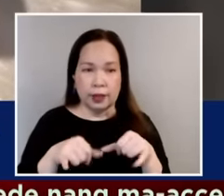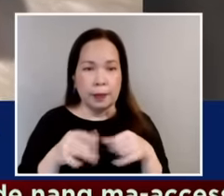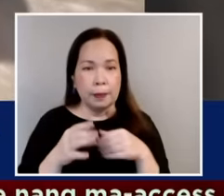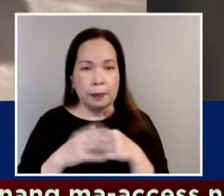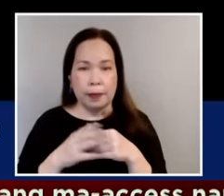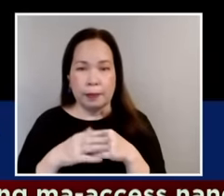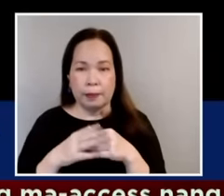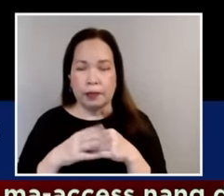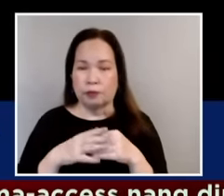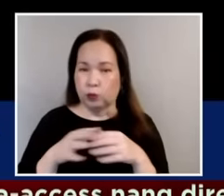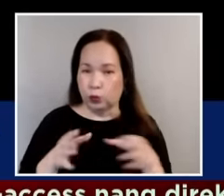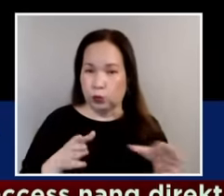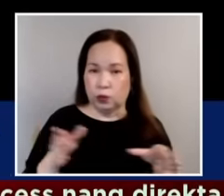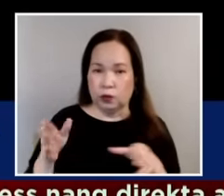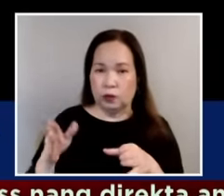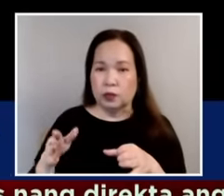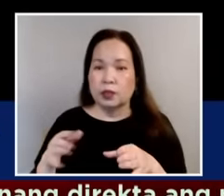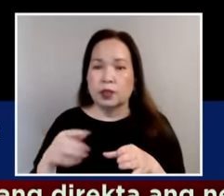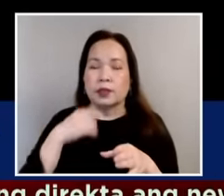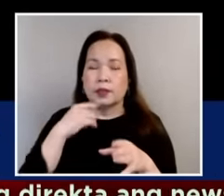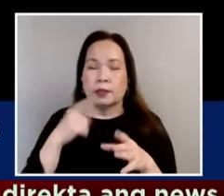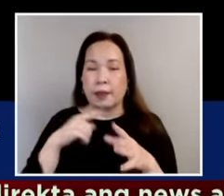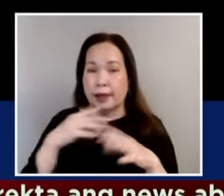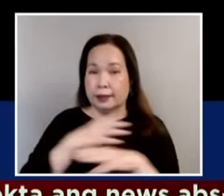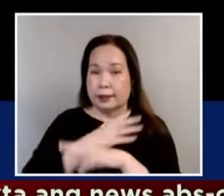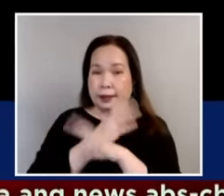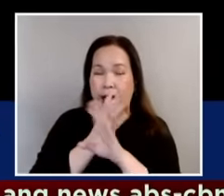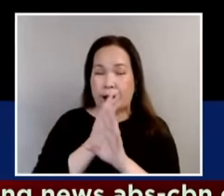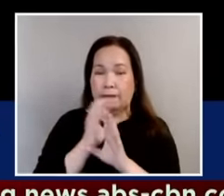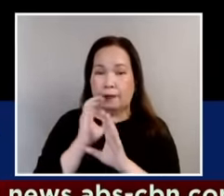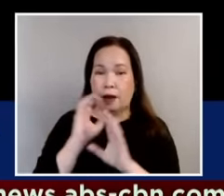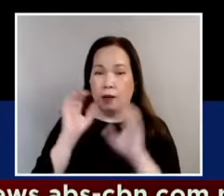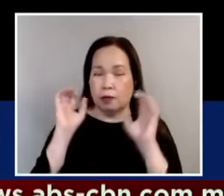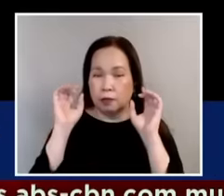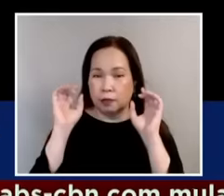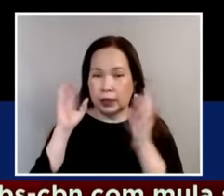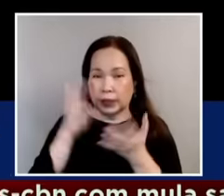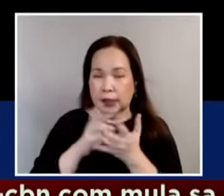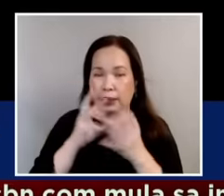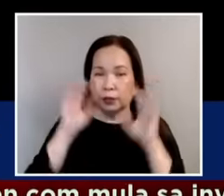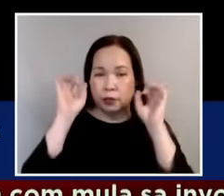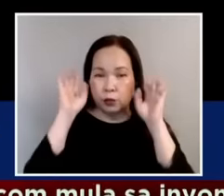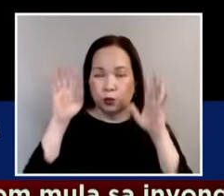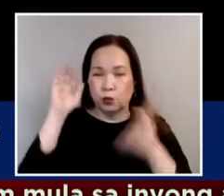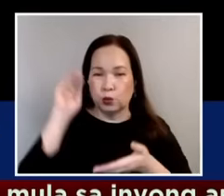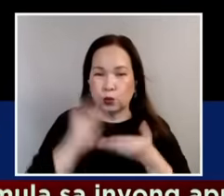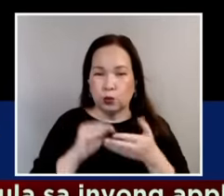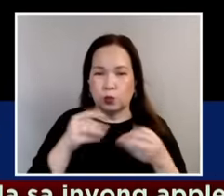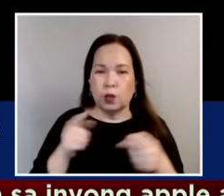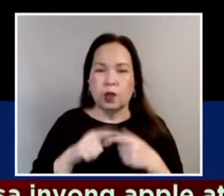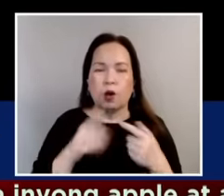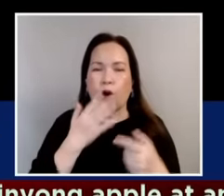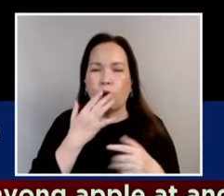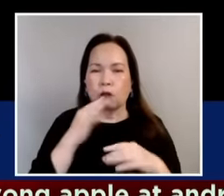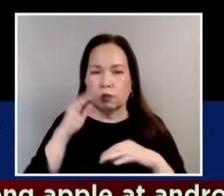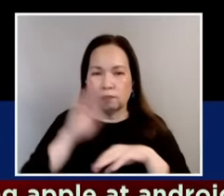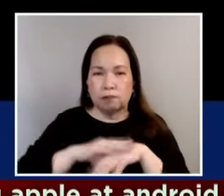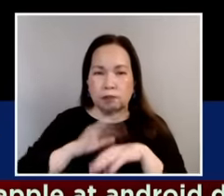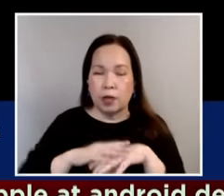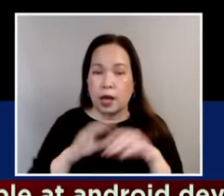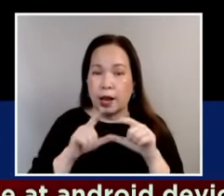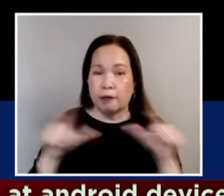ng Davao City Risk Reduction and Management Office, umabot sa code red o critical na level ng tubig ang Talomo